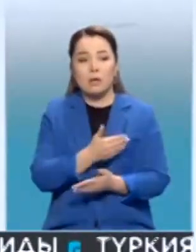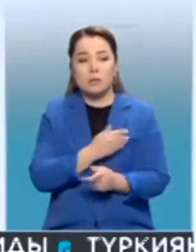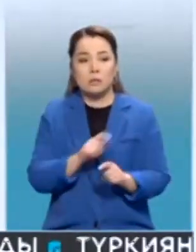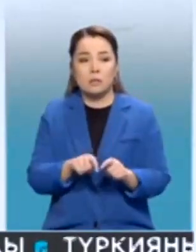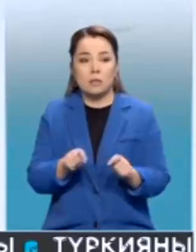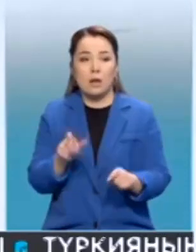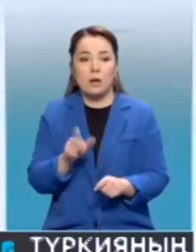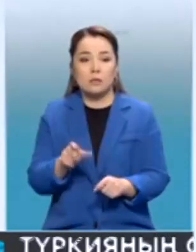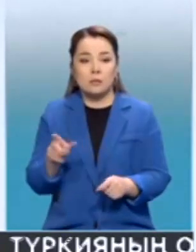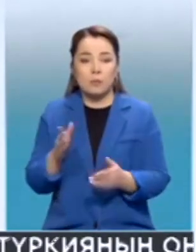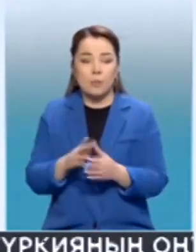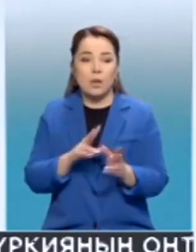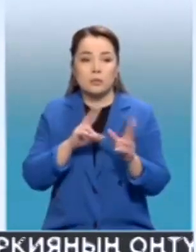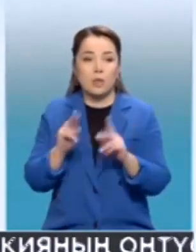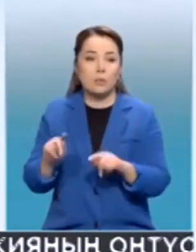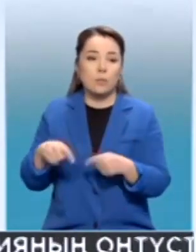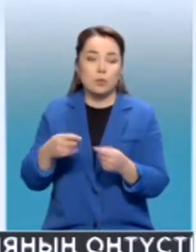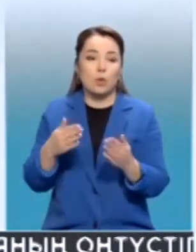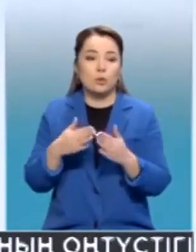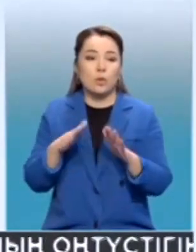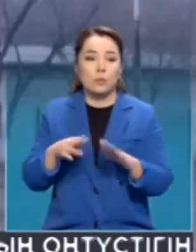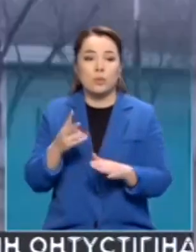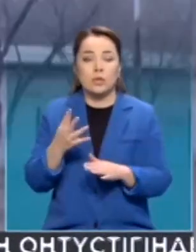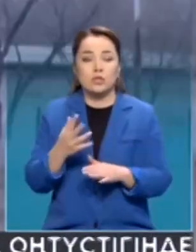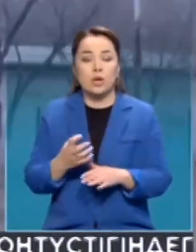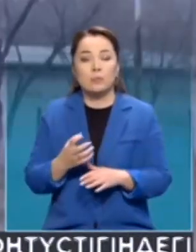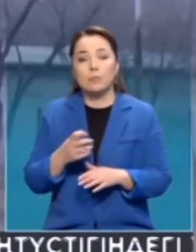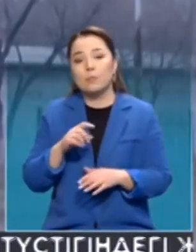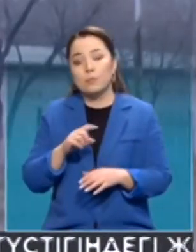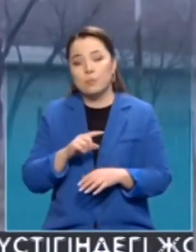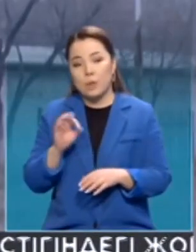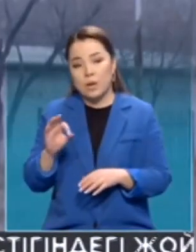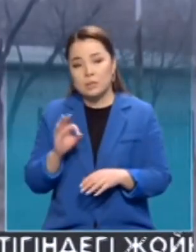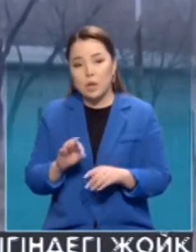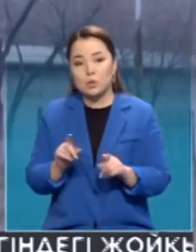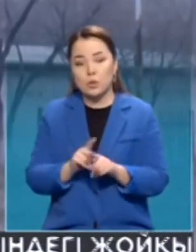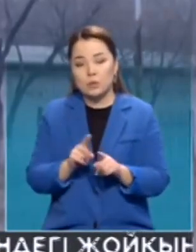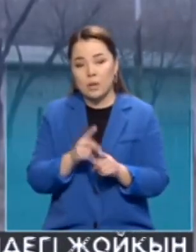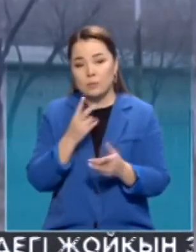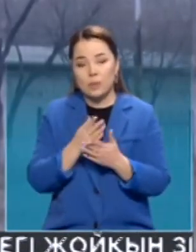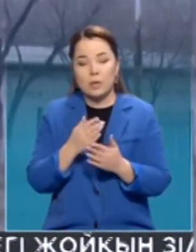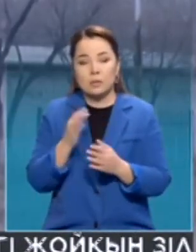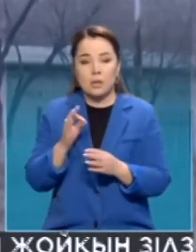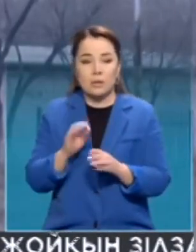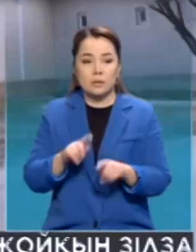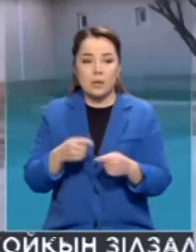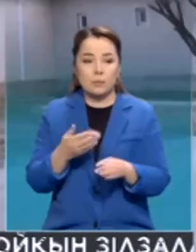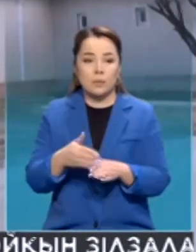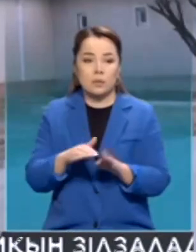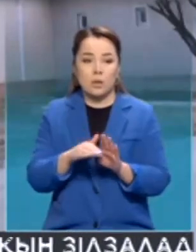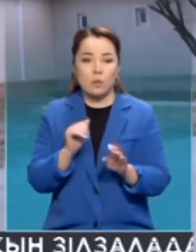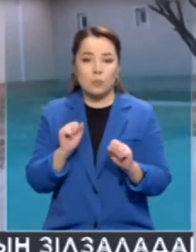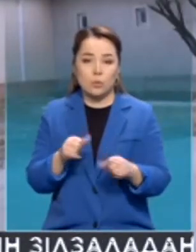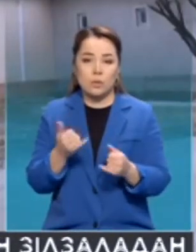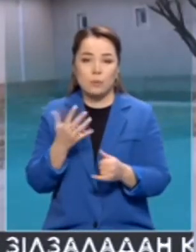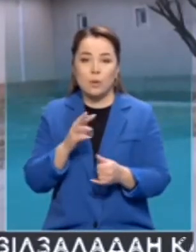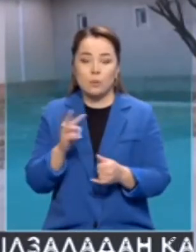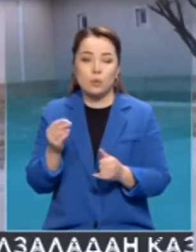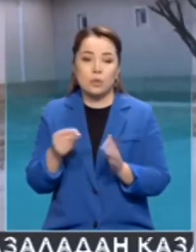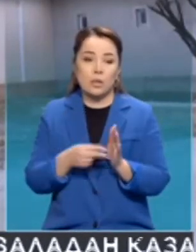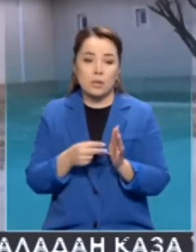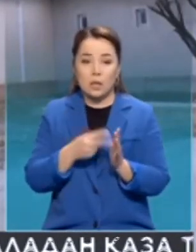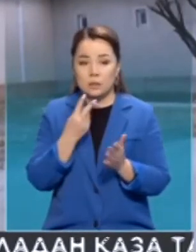білдірген адамдар үйін кепілге қойып, 2,5% үстемемен несие ала алады. Ал орташа несие көлемі 5 миллион